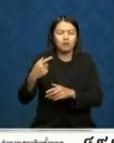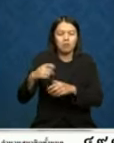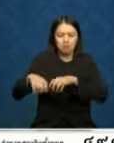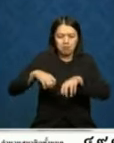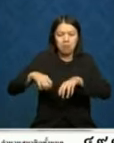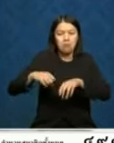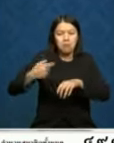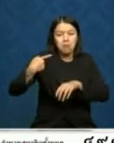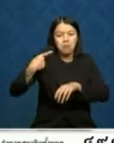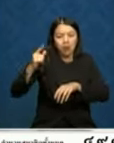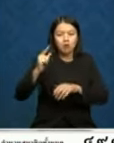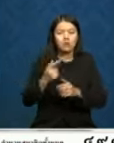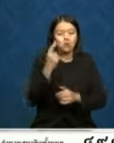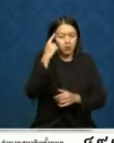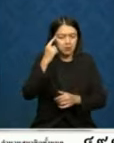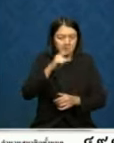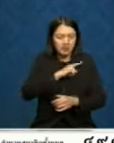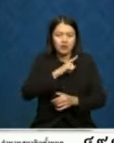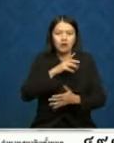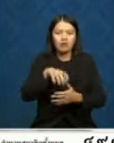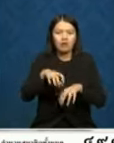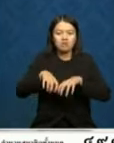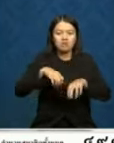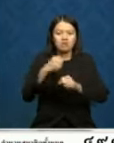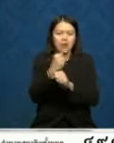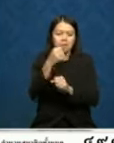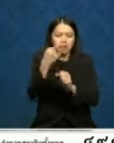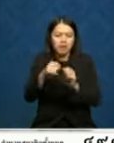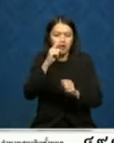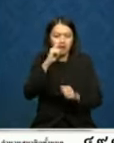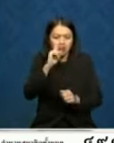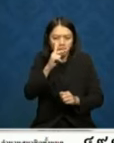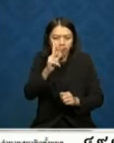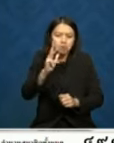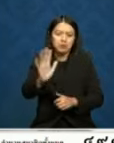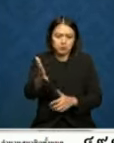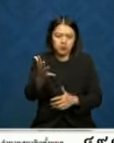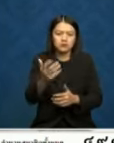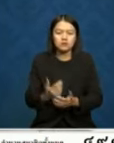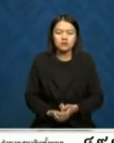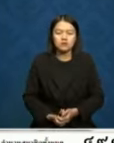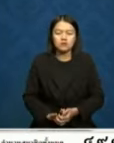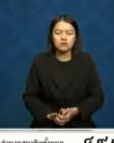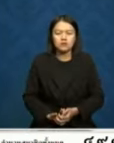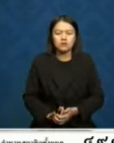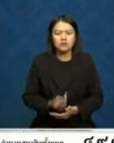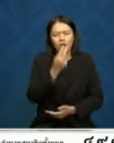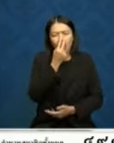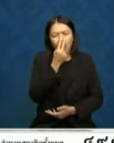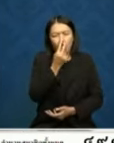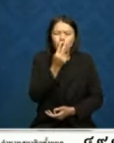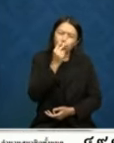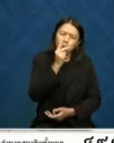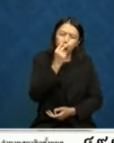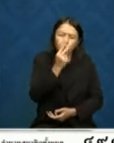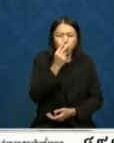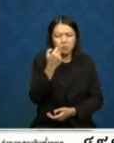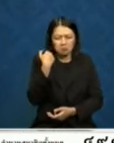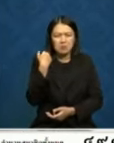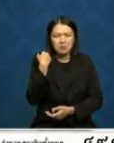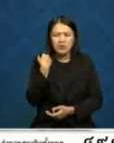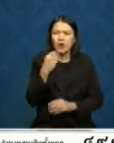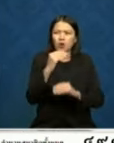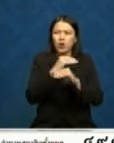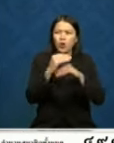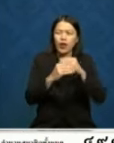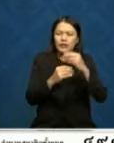ภาพนะครับผมเชื่อมั่นว่าอัตราการกระทำความผิดซ้ำจะไม่เกิดขึ้นแต่ปรากฏผมก็ดูแล้วดูอีกว่ามันมีอยู่หนึ่งโครง